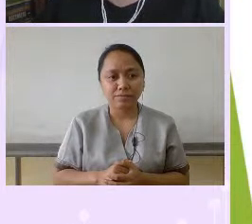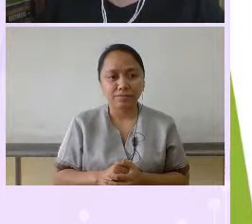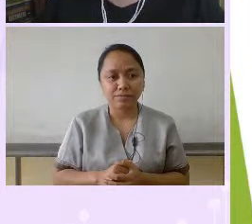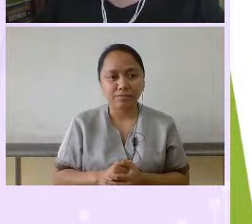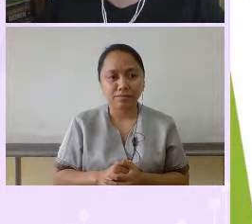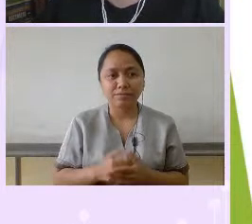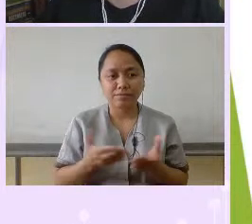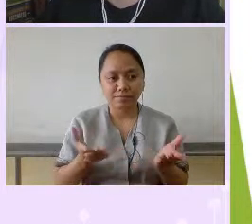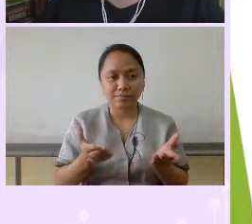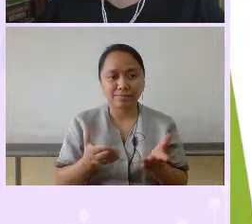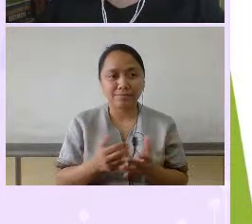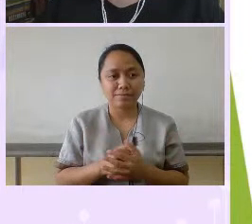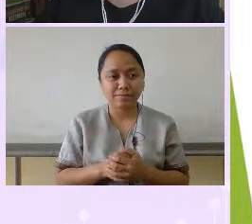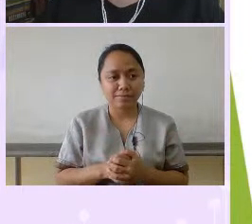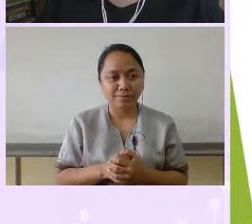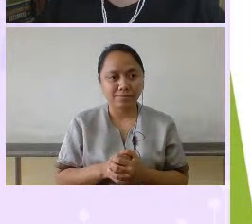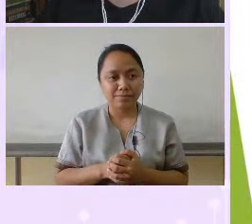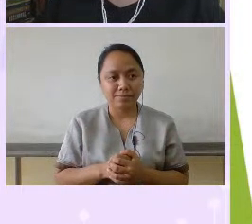Wala ako.